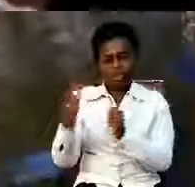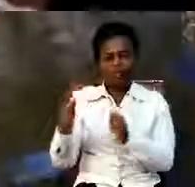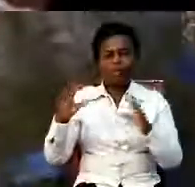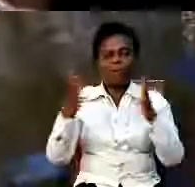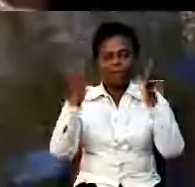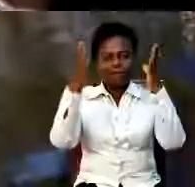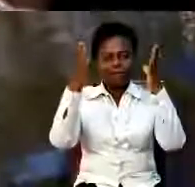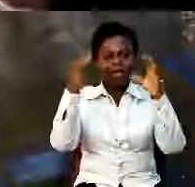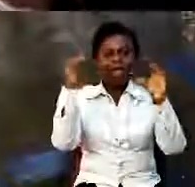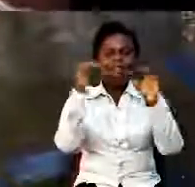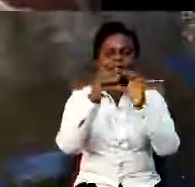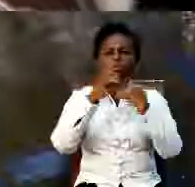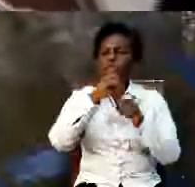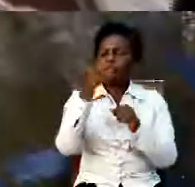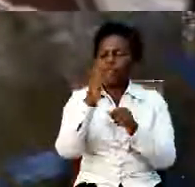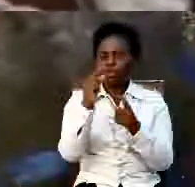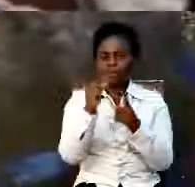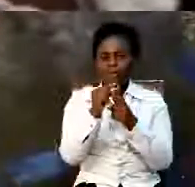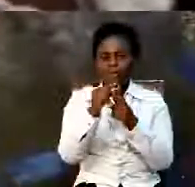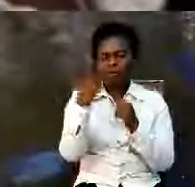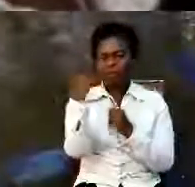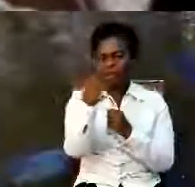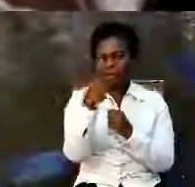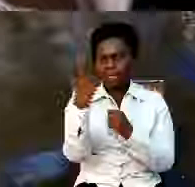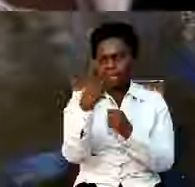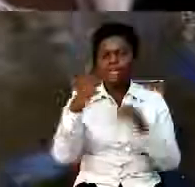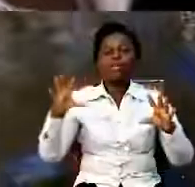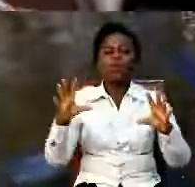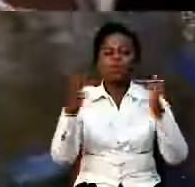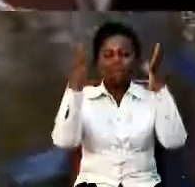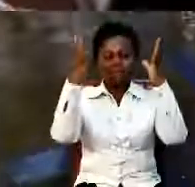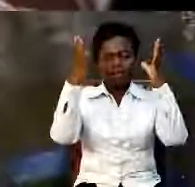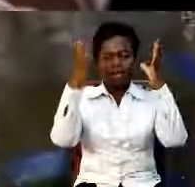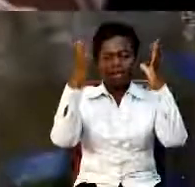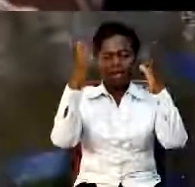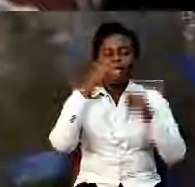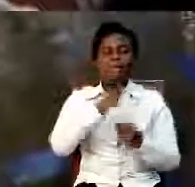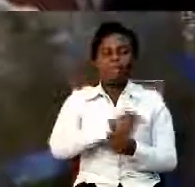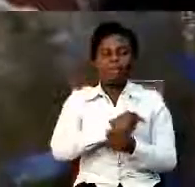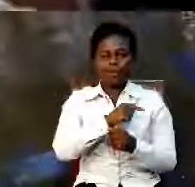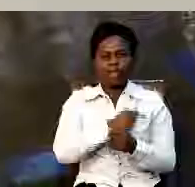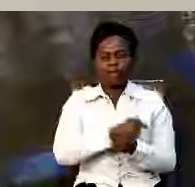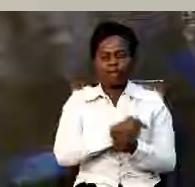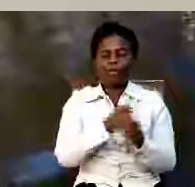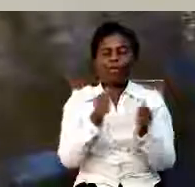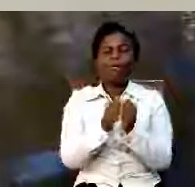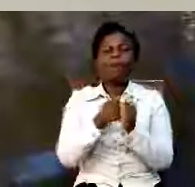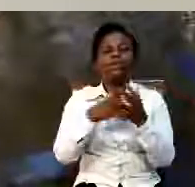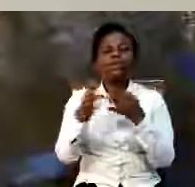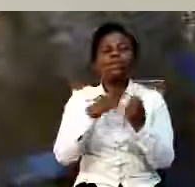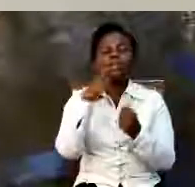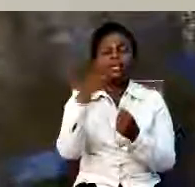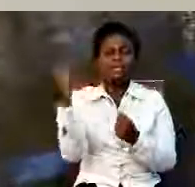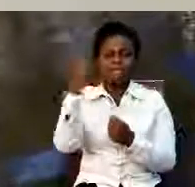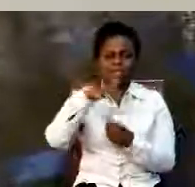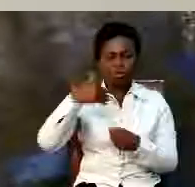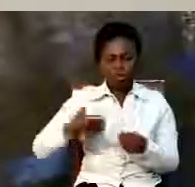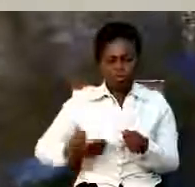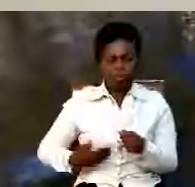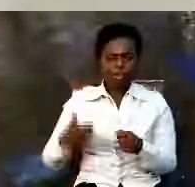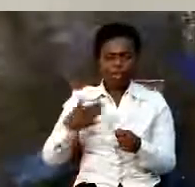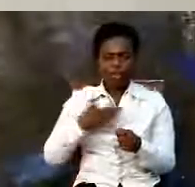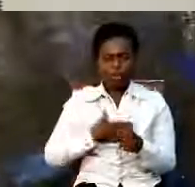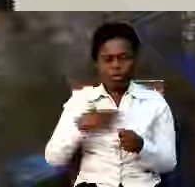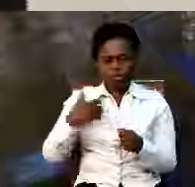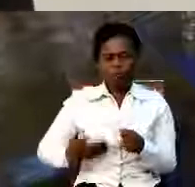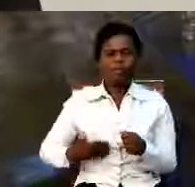Ni ujumbe, si wa maneno peke yake, ni wa maisha, ni ya mwenendo. Mambo unayofanya kila siku. Mke wangu au